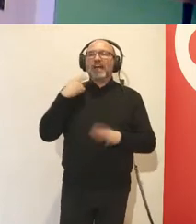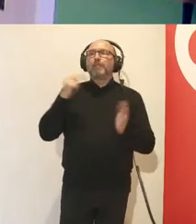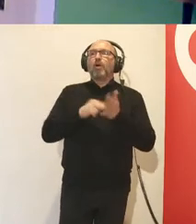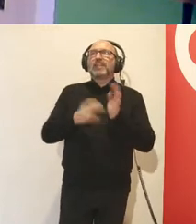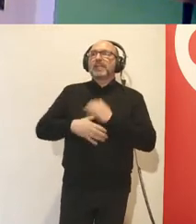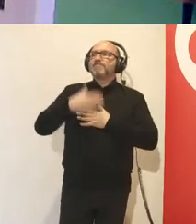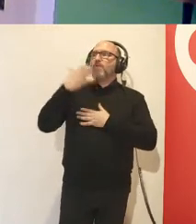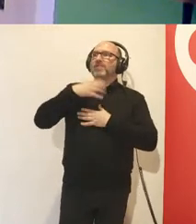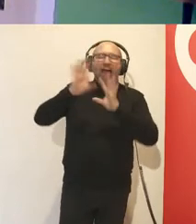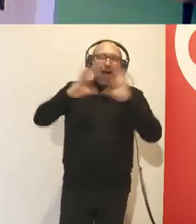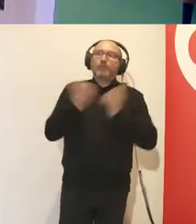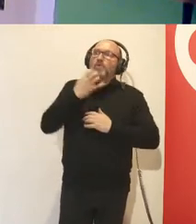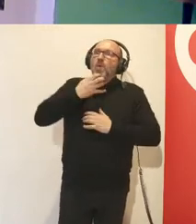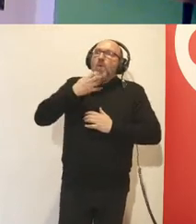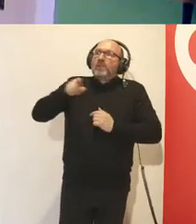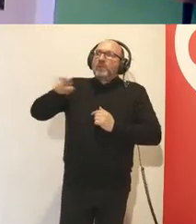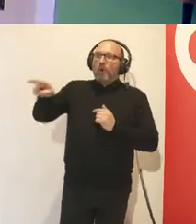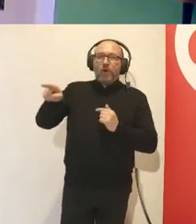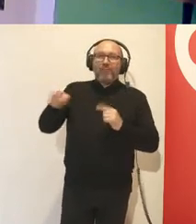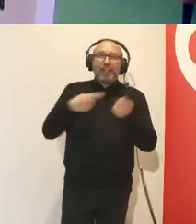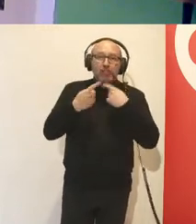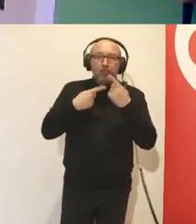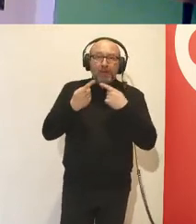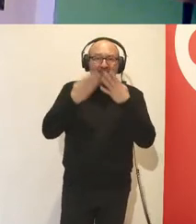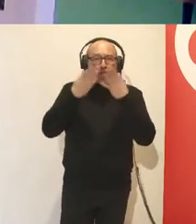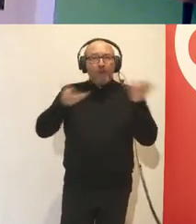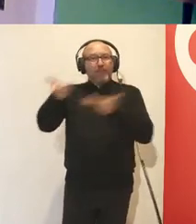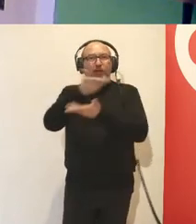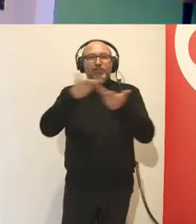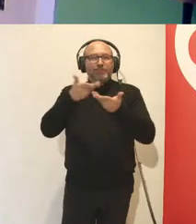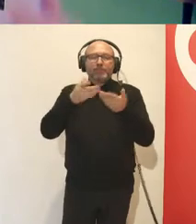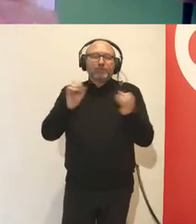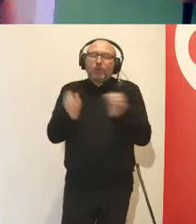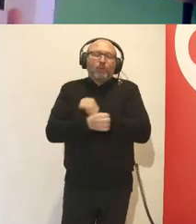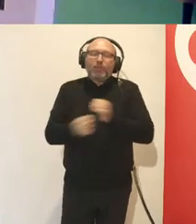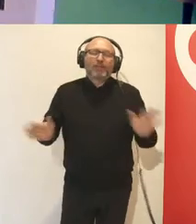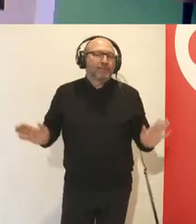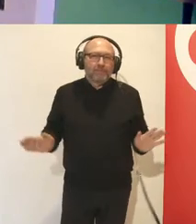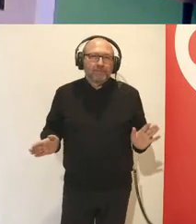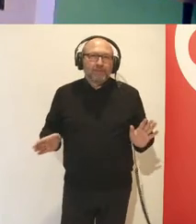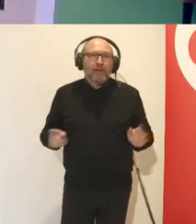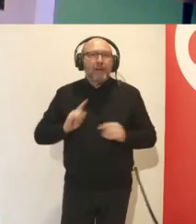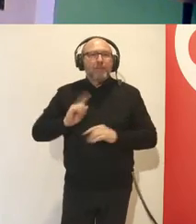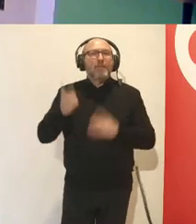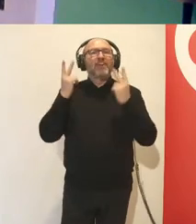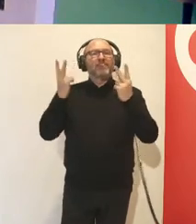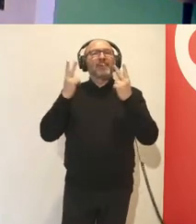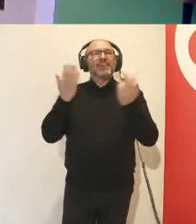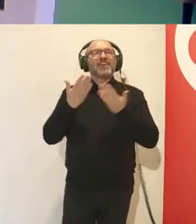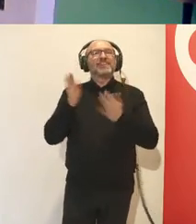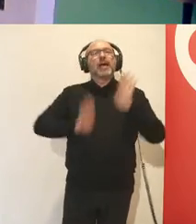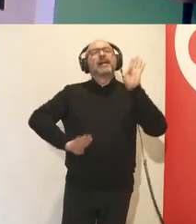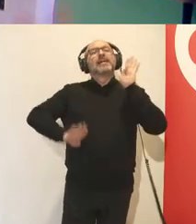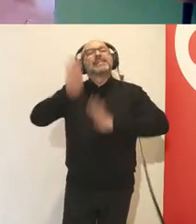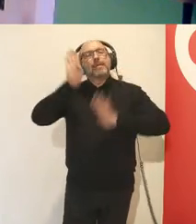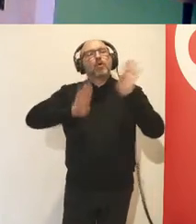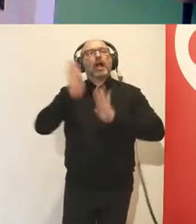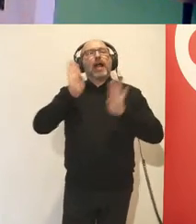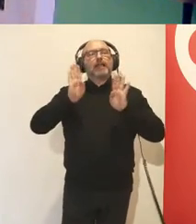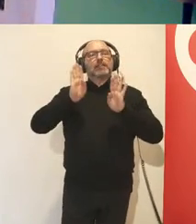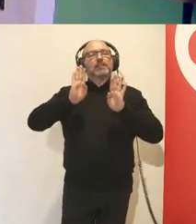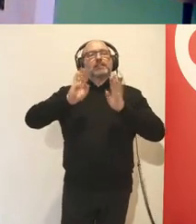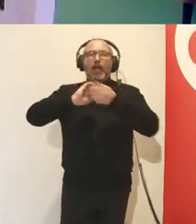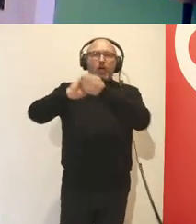absolute dann sind gespräche so nicht mehr möglich und ich glaube dann ist es wichtiger sich auf dem demokratischen konsens zu verständigen